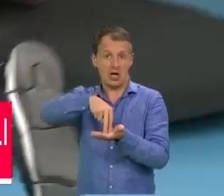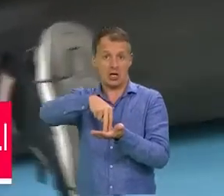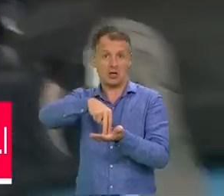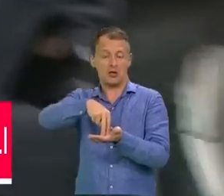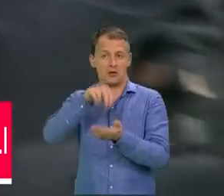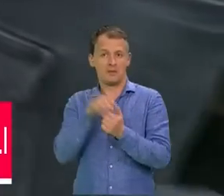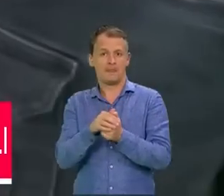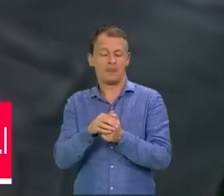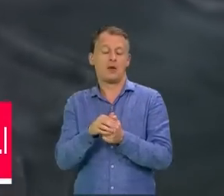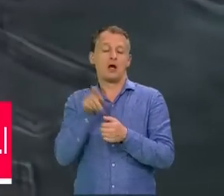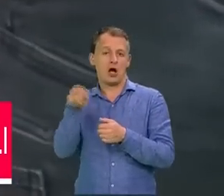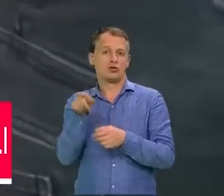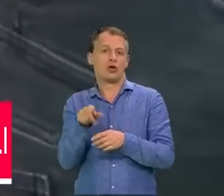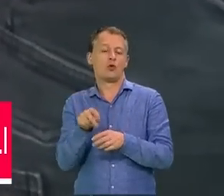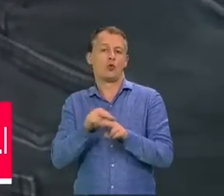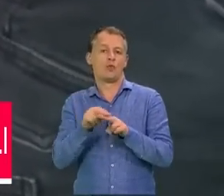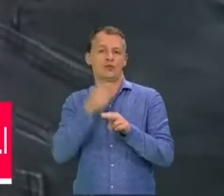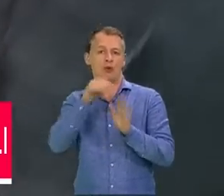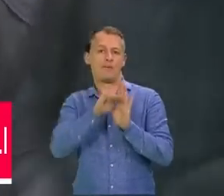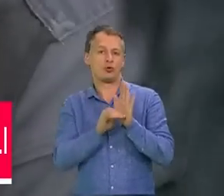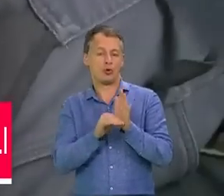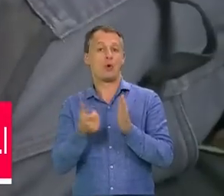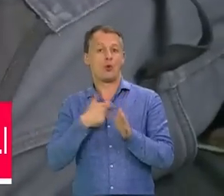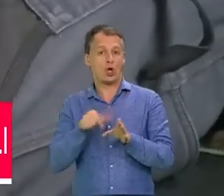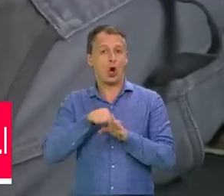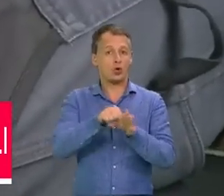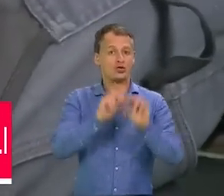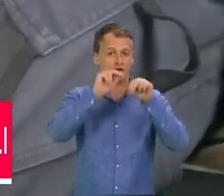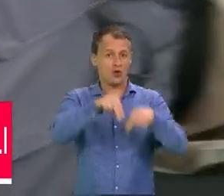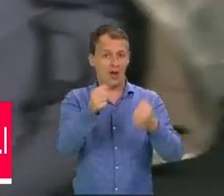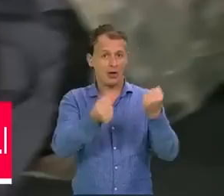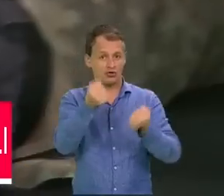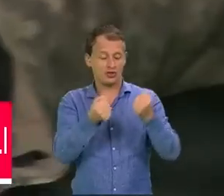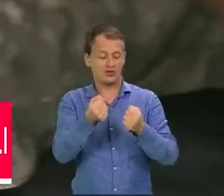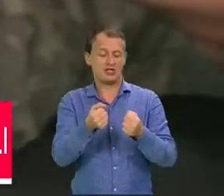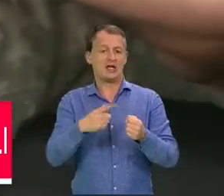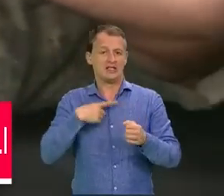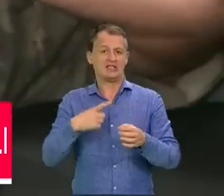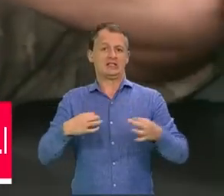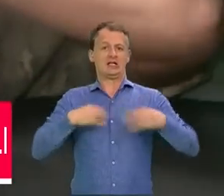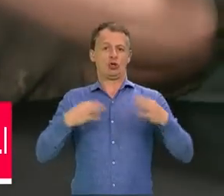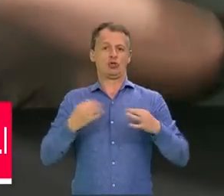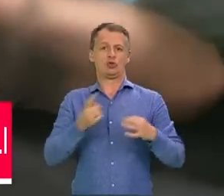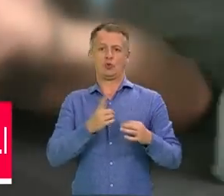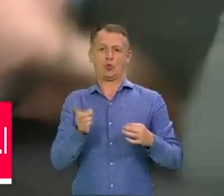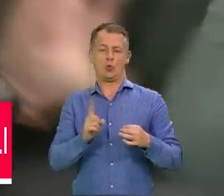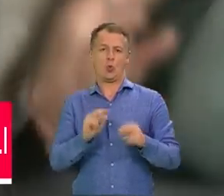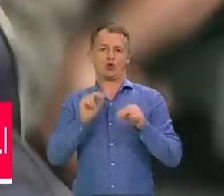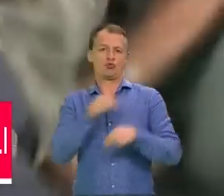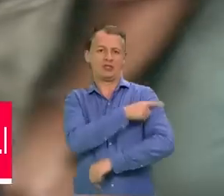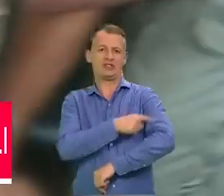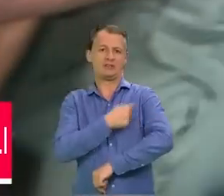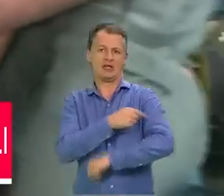conducem procedural așa cum trebuie, dar este întreg. Nu spitalizare, nu altfel de costuri. Pistoale